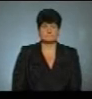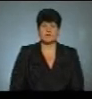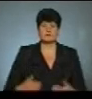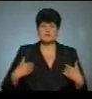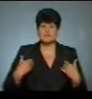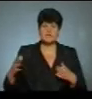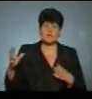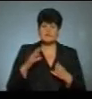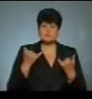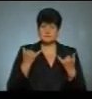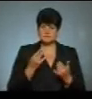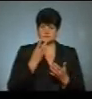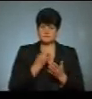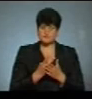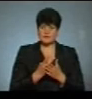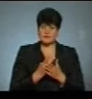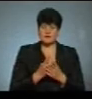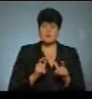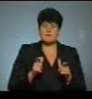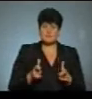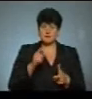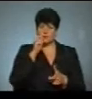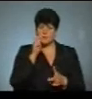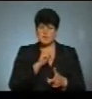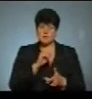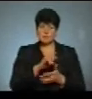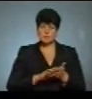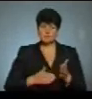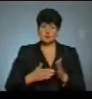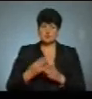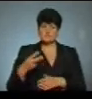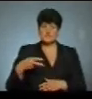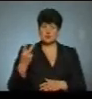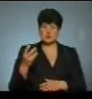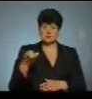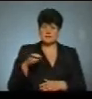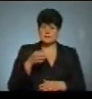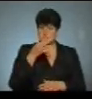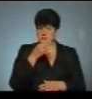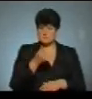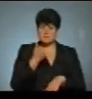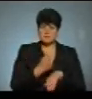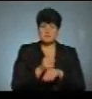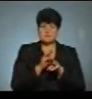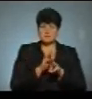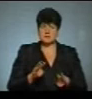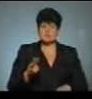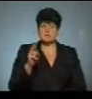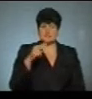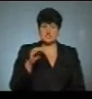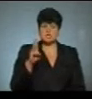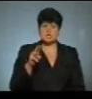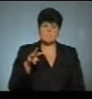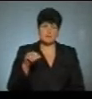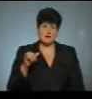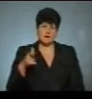Мої вітання усім, хто зараз з нами. Карантин в Україні продовжили до 22 травня, повідомив прем'єр-міністр Денис Шмигаль. Втім,